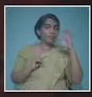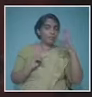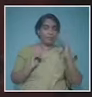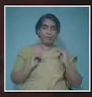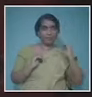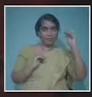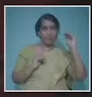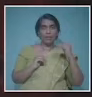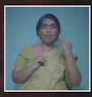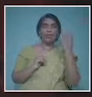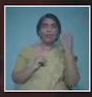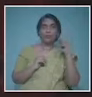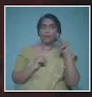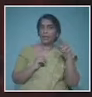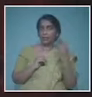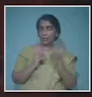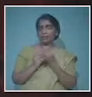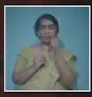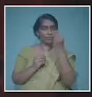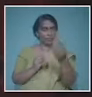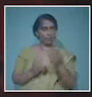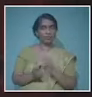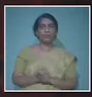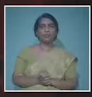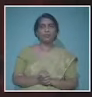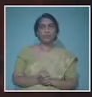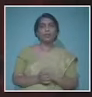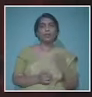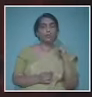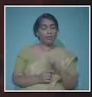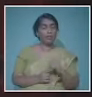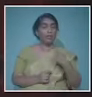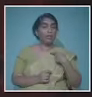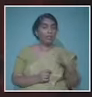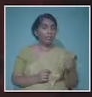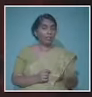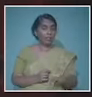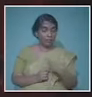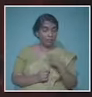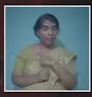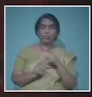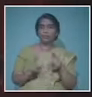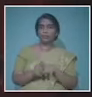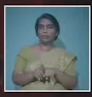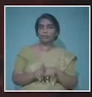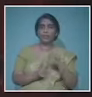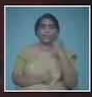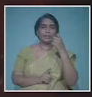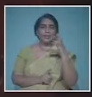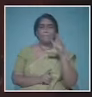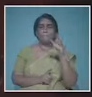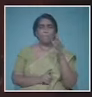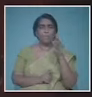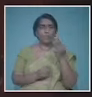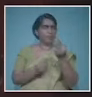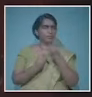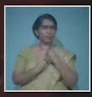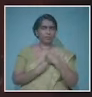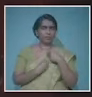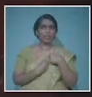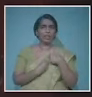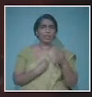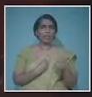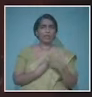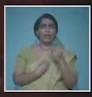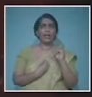කරාට 4100යි අතට හම්බ වෙන්නේ. මේක දිනකට බැලුවොත් එහෙම 1500 හම්බ වෙන කෙනාට